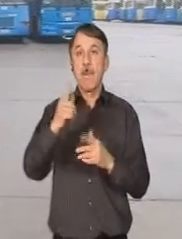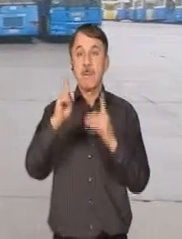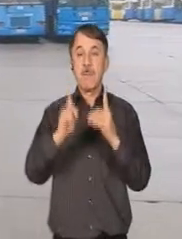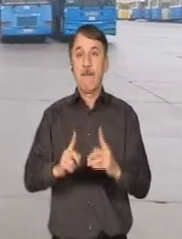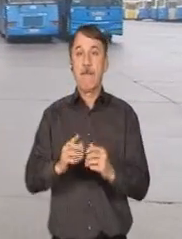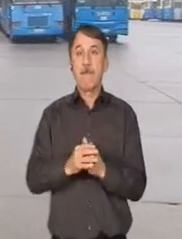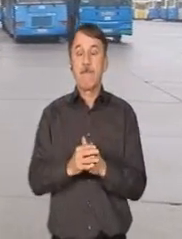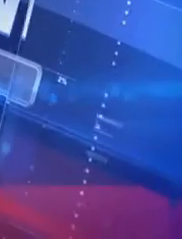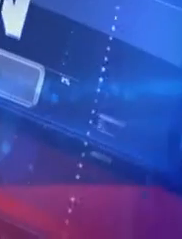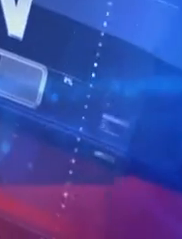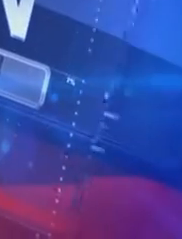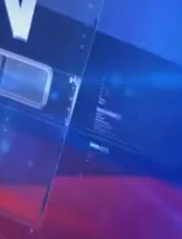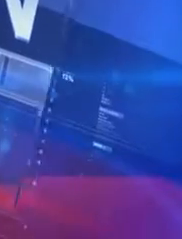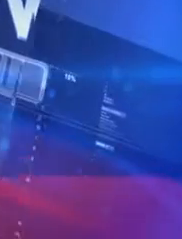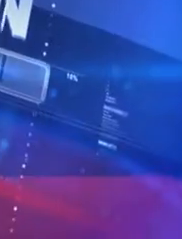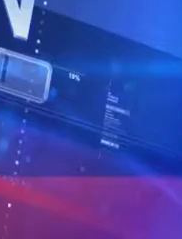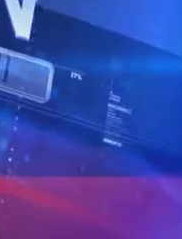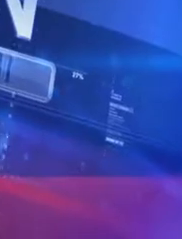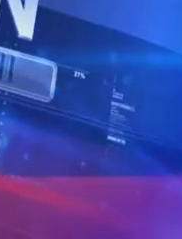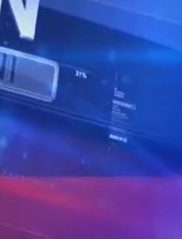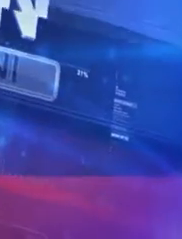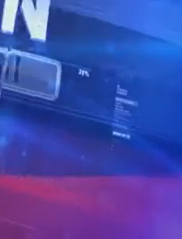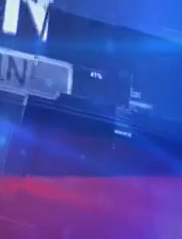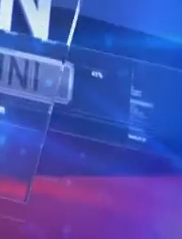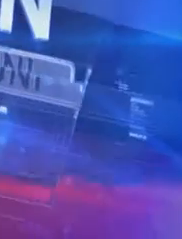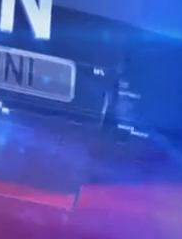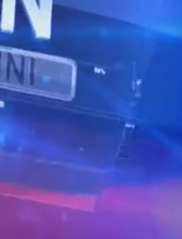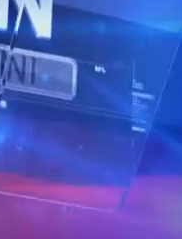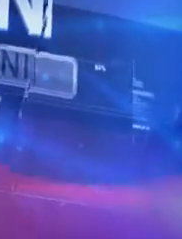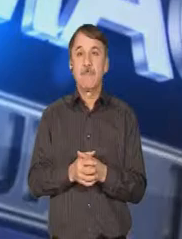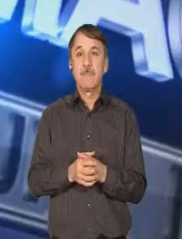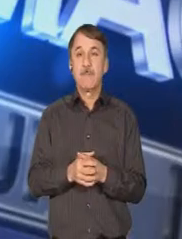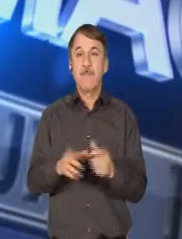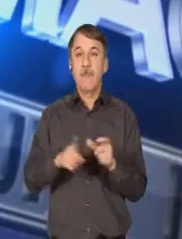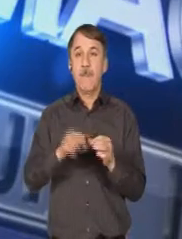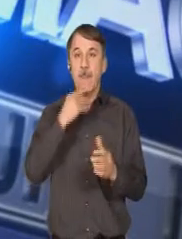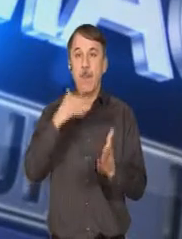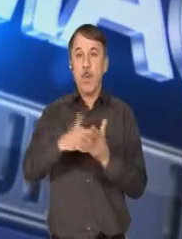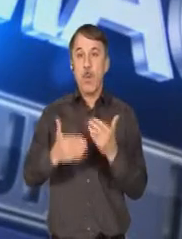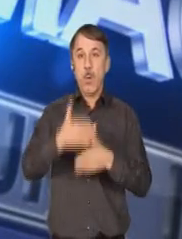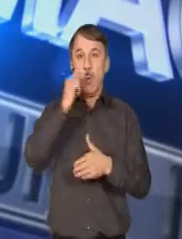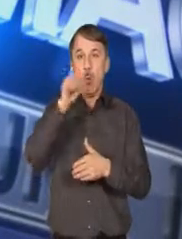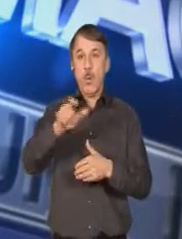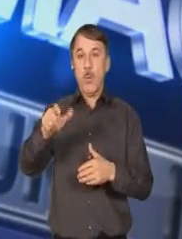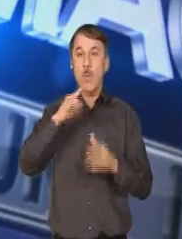narednih 7 dana. Naši mali sugrađani, ali i svi